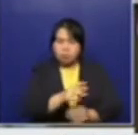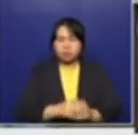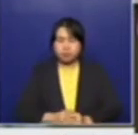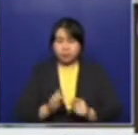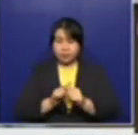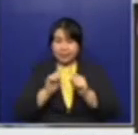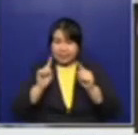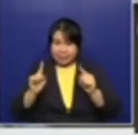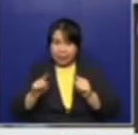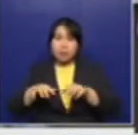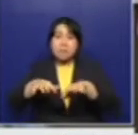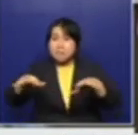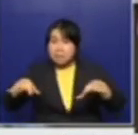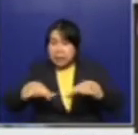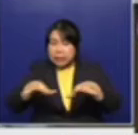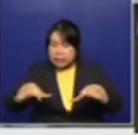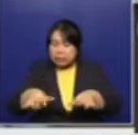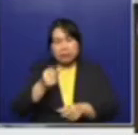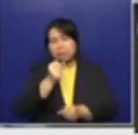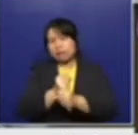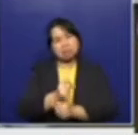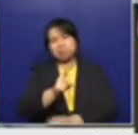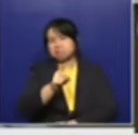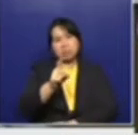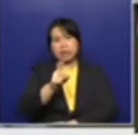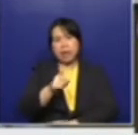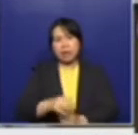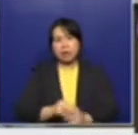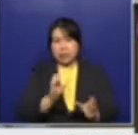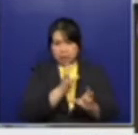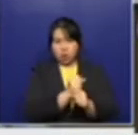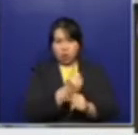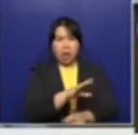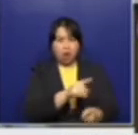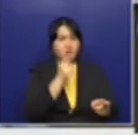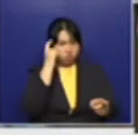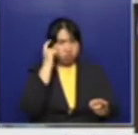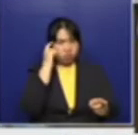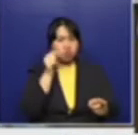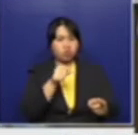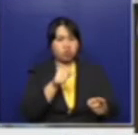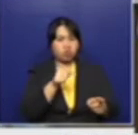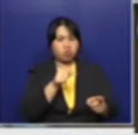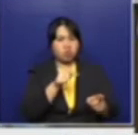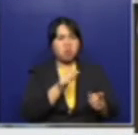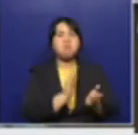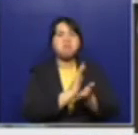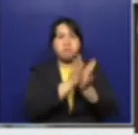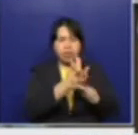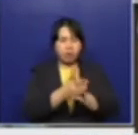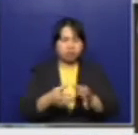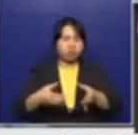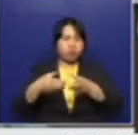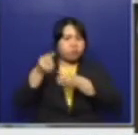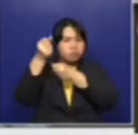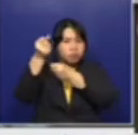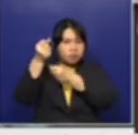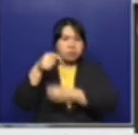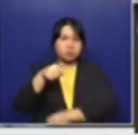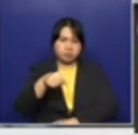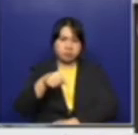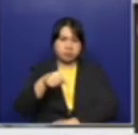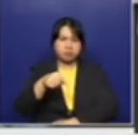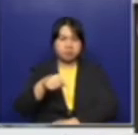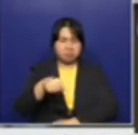ลี่ยนแปลงในระบบปกติไม่สามารถจะทำได้เขาสรุปแล้วครับเขาถึงออกมาเรียกร้องต้องเข้าใจประเด็นนี้ด้ว